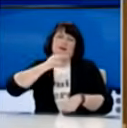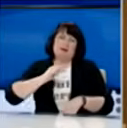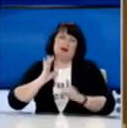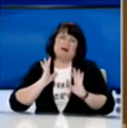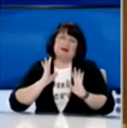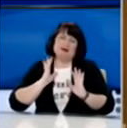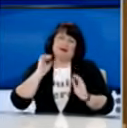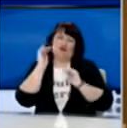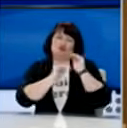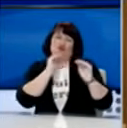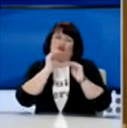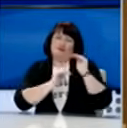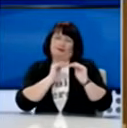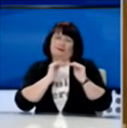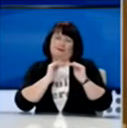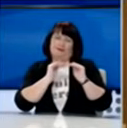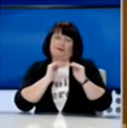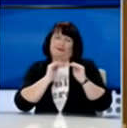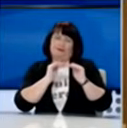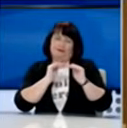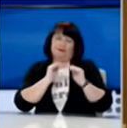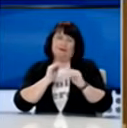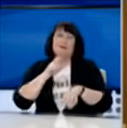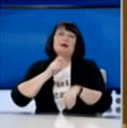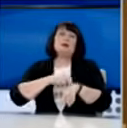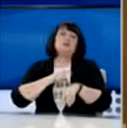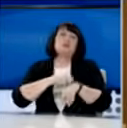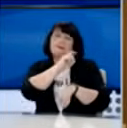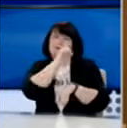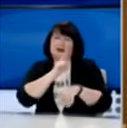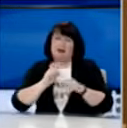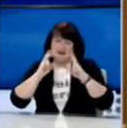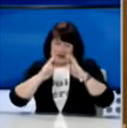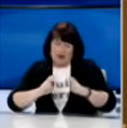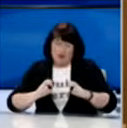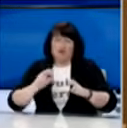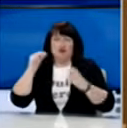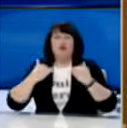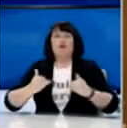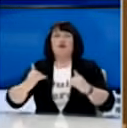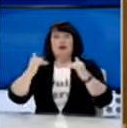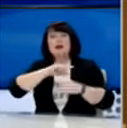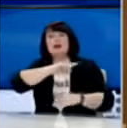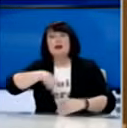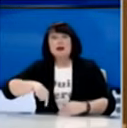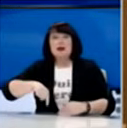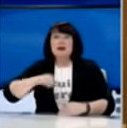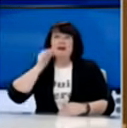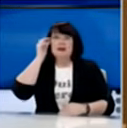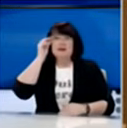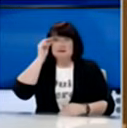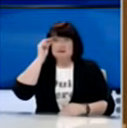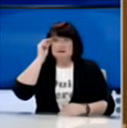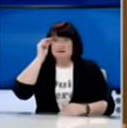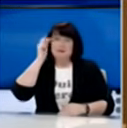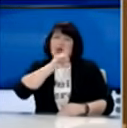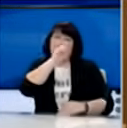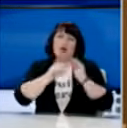σε ερωτήσεις του κοινοβουλευτικού ελέγχου. Δεν ήρθατε να απαντήσετε ούτε και σε αυτές